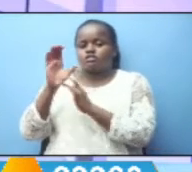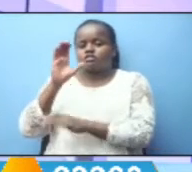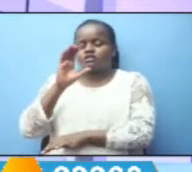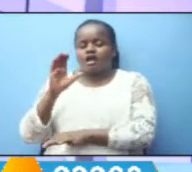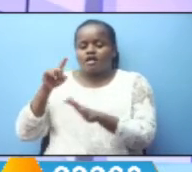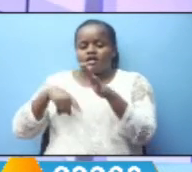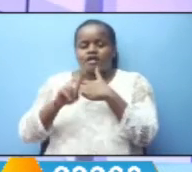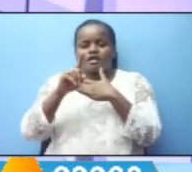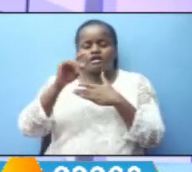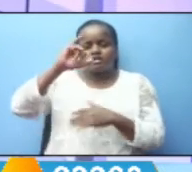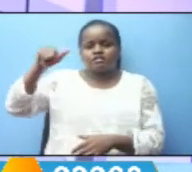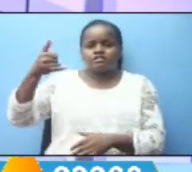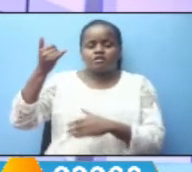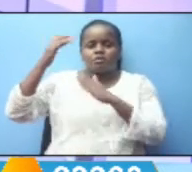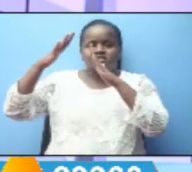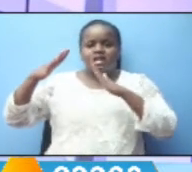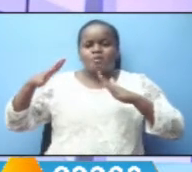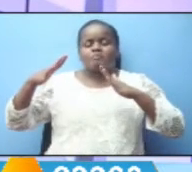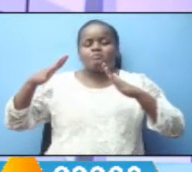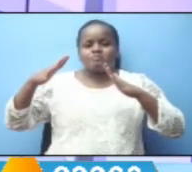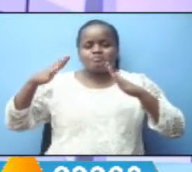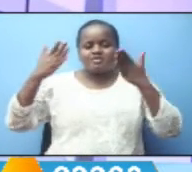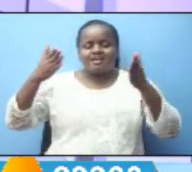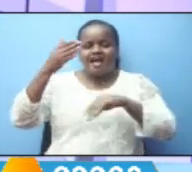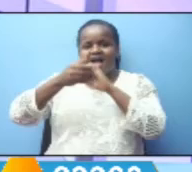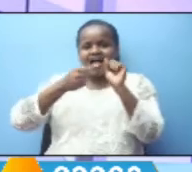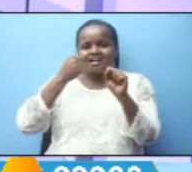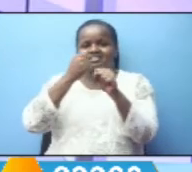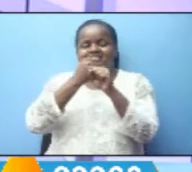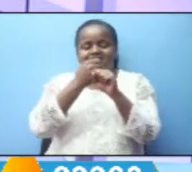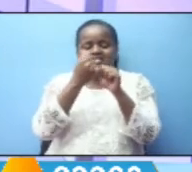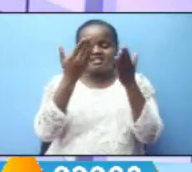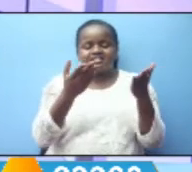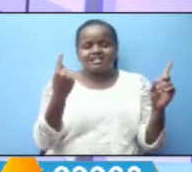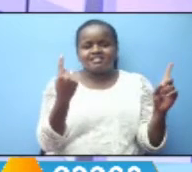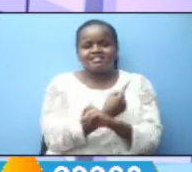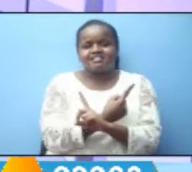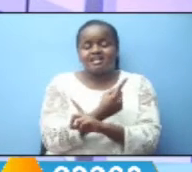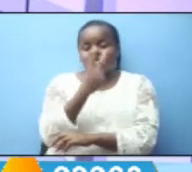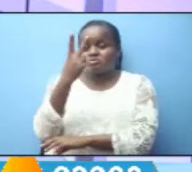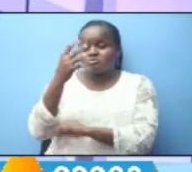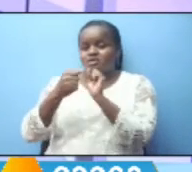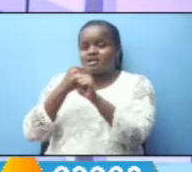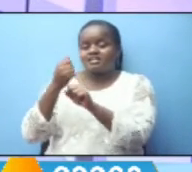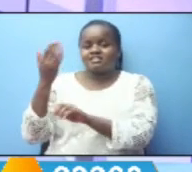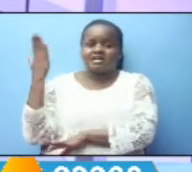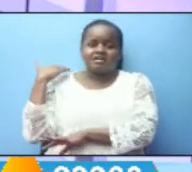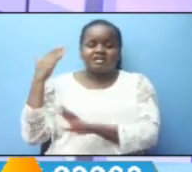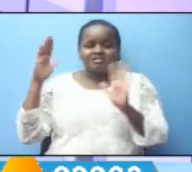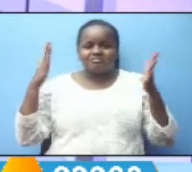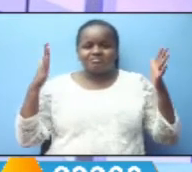Jerusalemu mwaka uyu uri mwaka-ini uyu maundu mari na utiganu munene amu miaka iri mihituku igongona